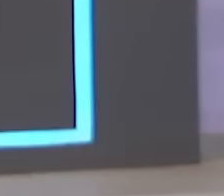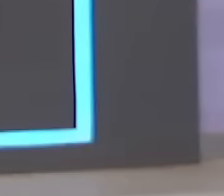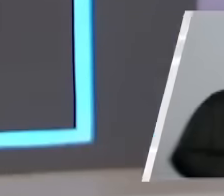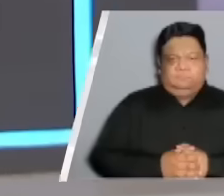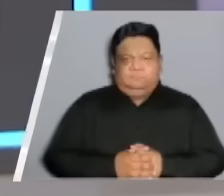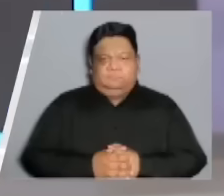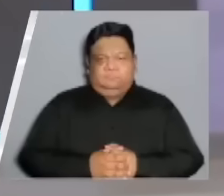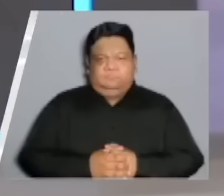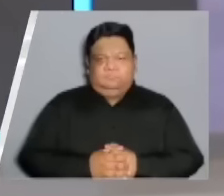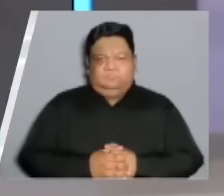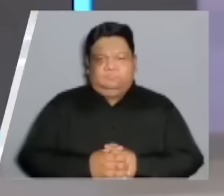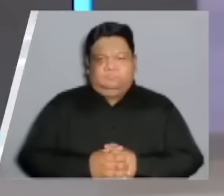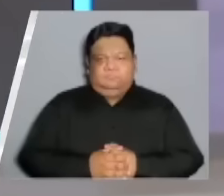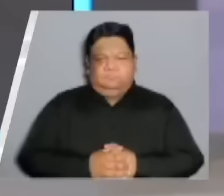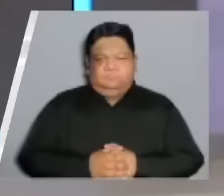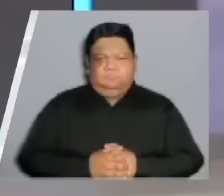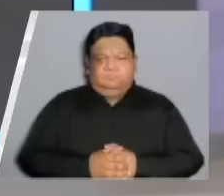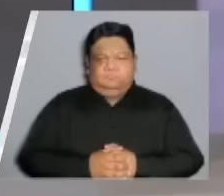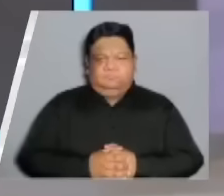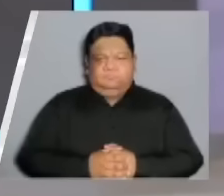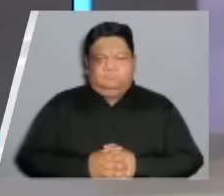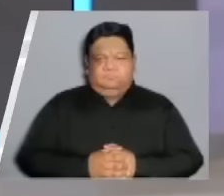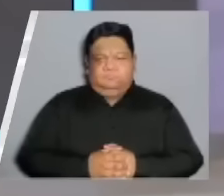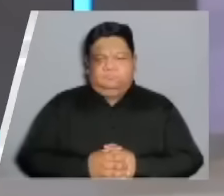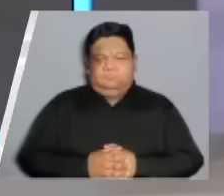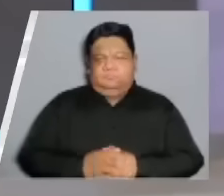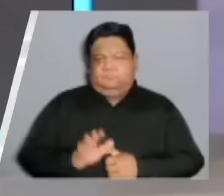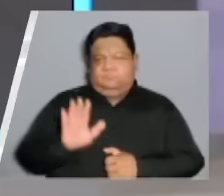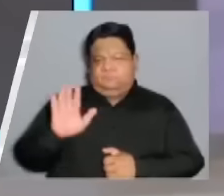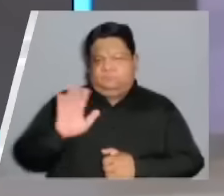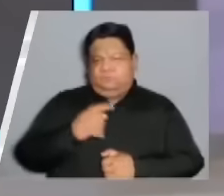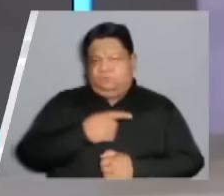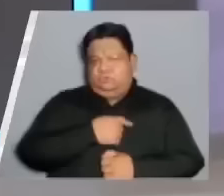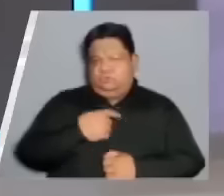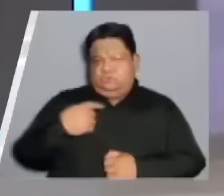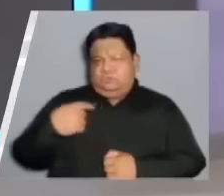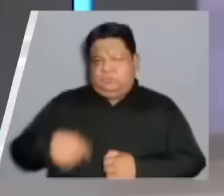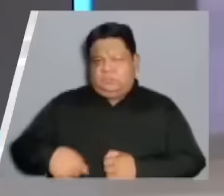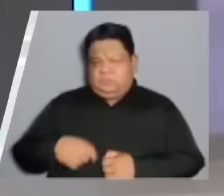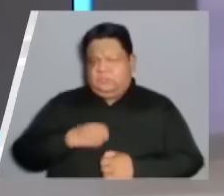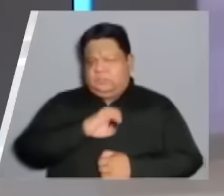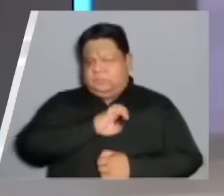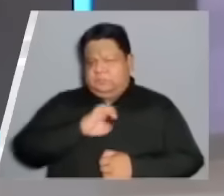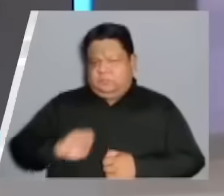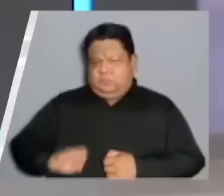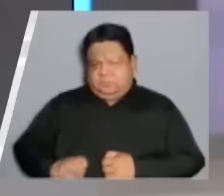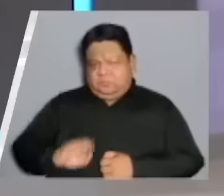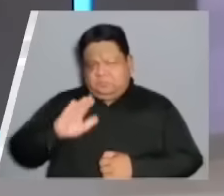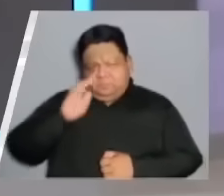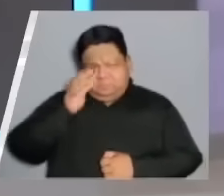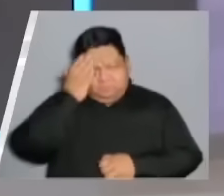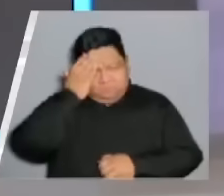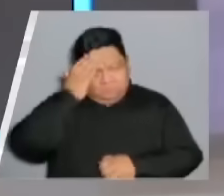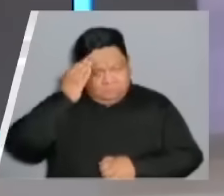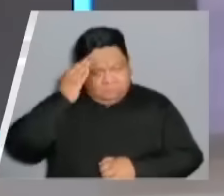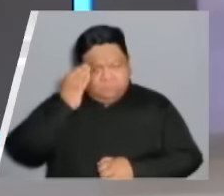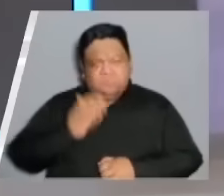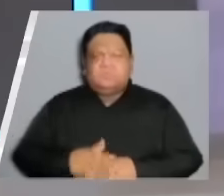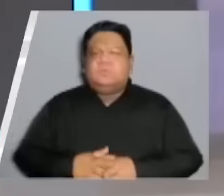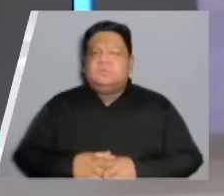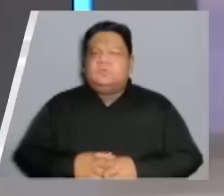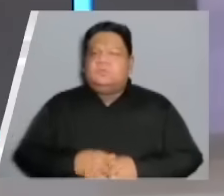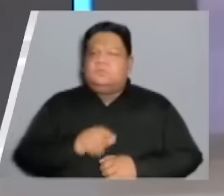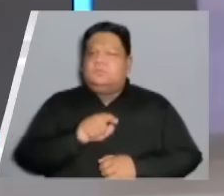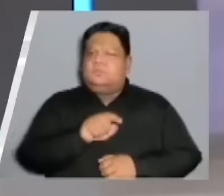May panawagan ng Embahada ng China sa Pilipinas matapos matagpo ang patay ang isang Chinese at